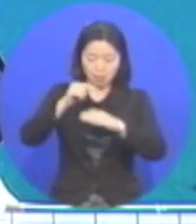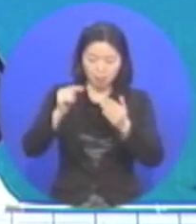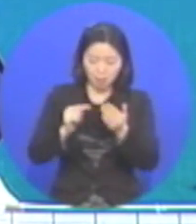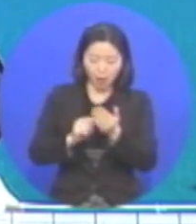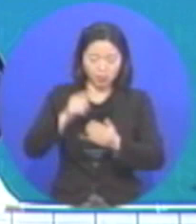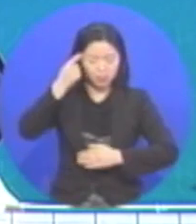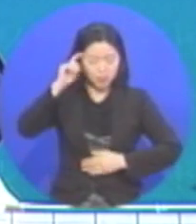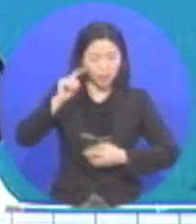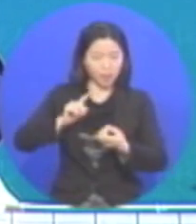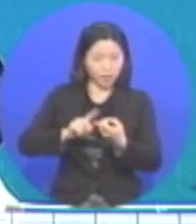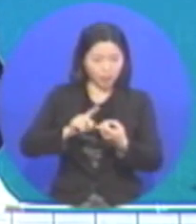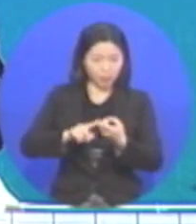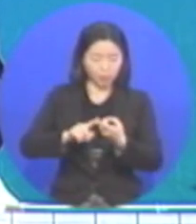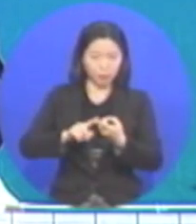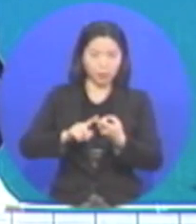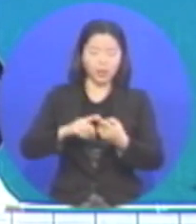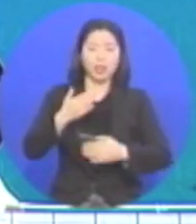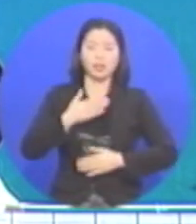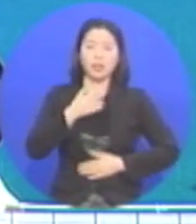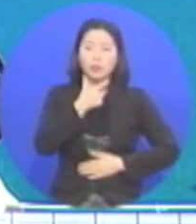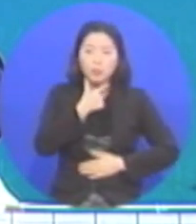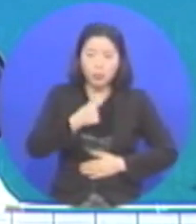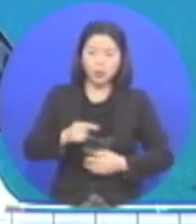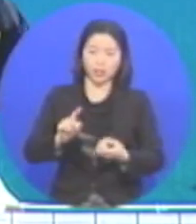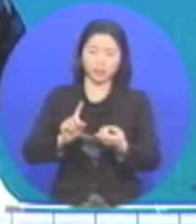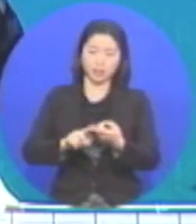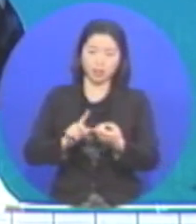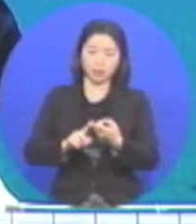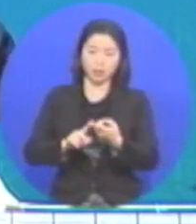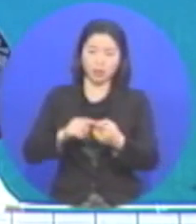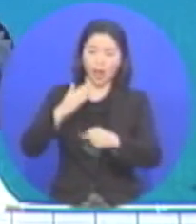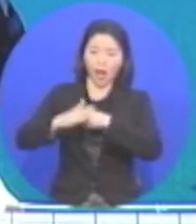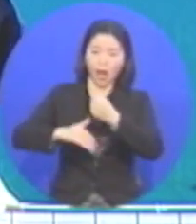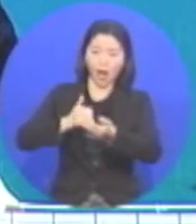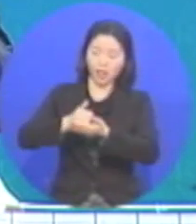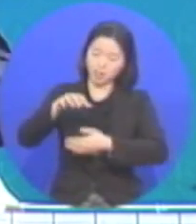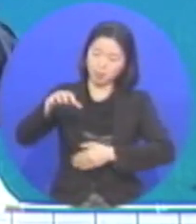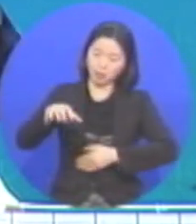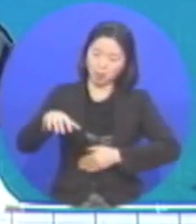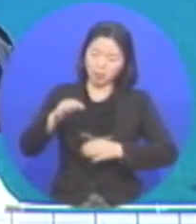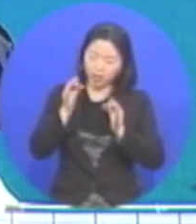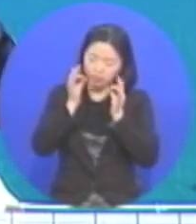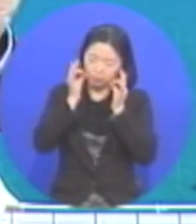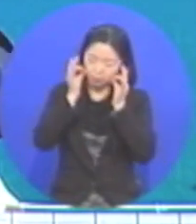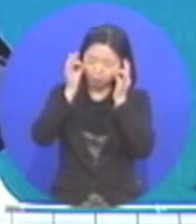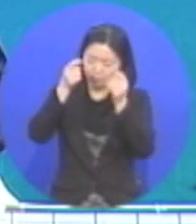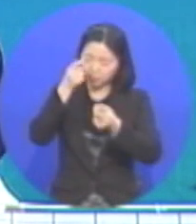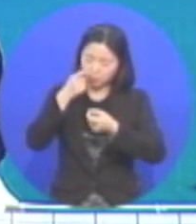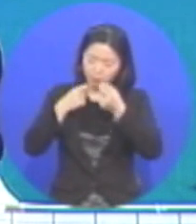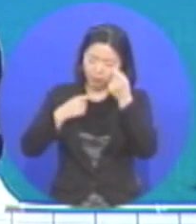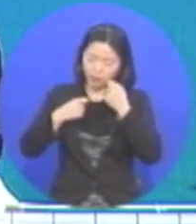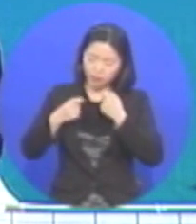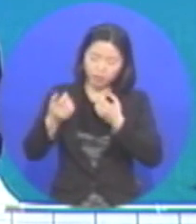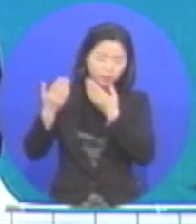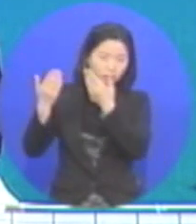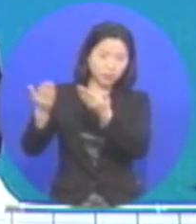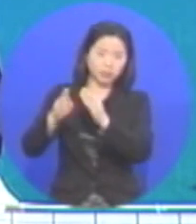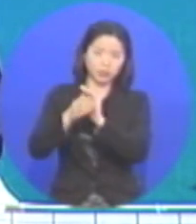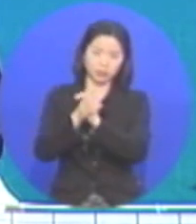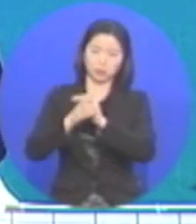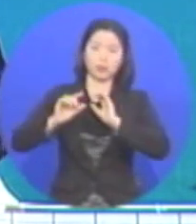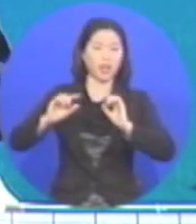대로 내가 마음에 소원하는 것을 하나님 앞에 간절히 울면서 기도하는 기도가 아니에요